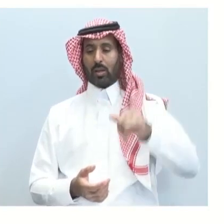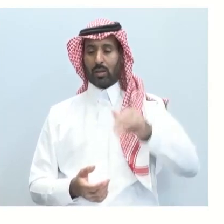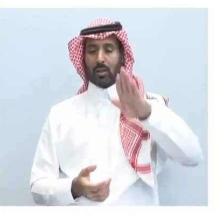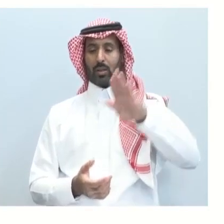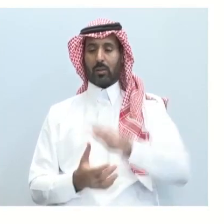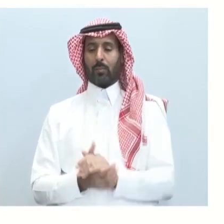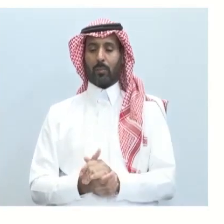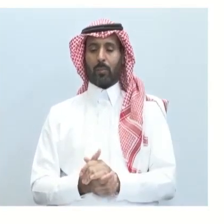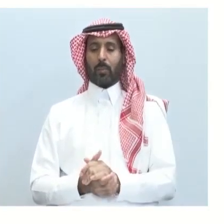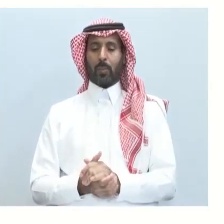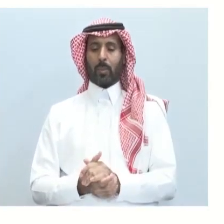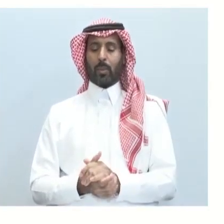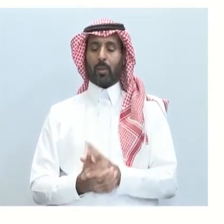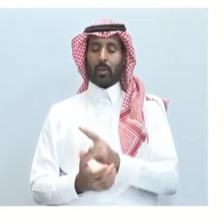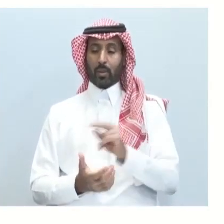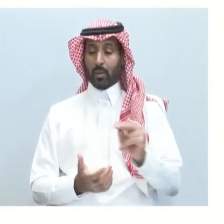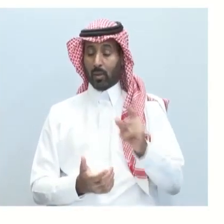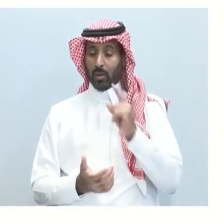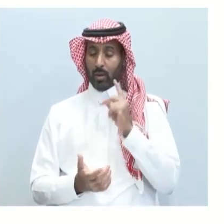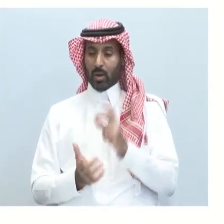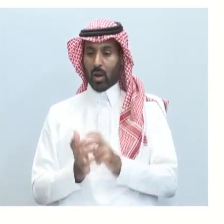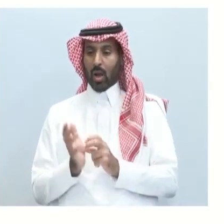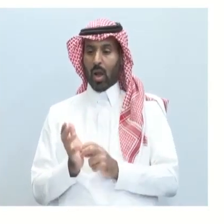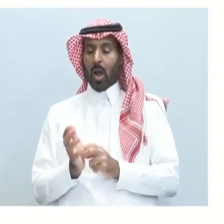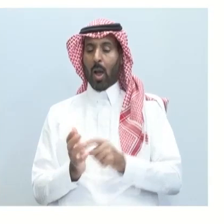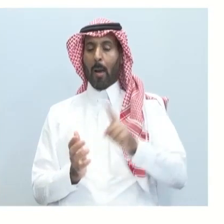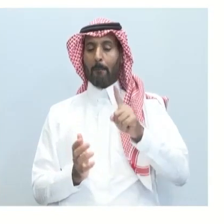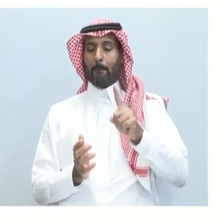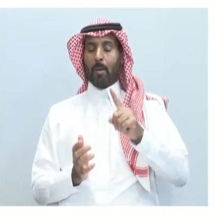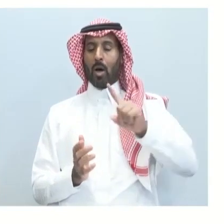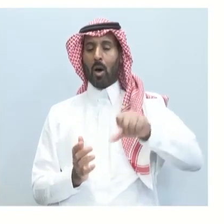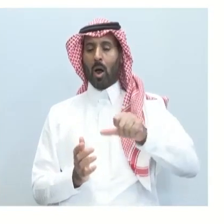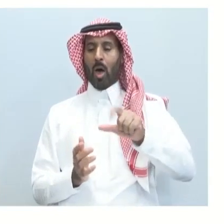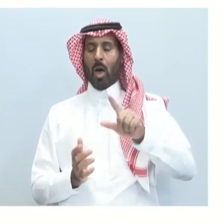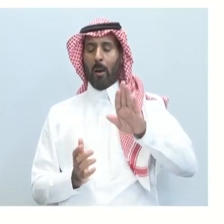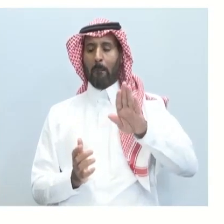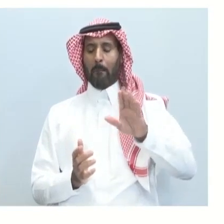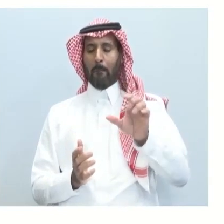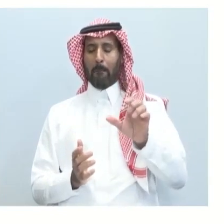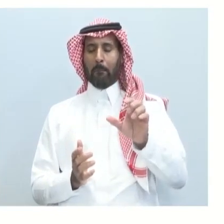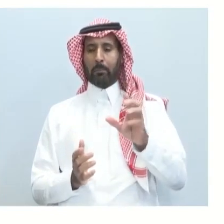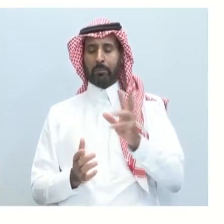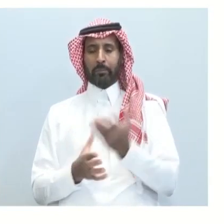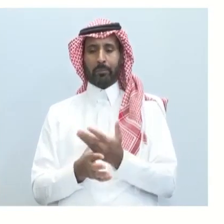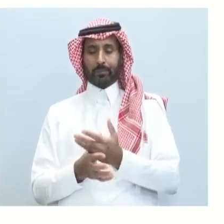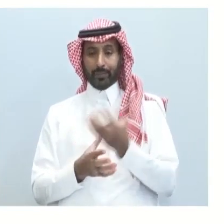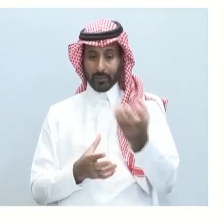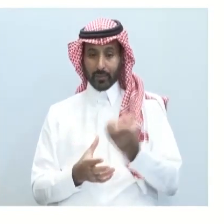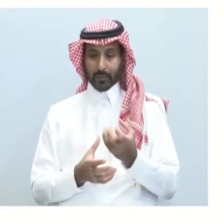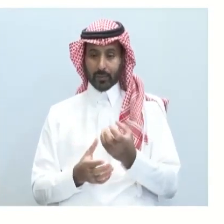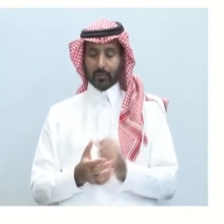قواعد برون استدلوري لانها قادره على استقبال ايش استقبال ايون